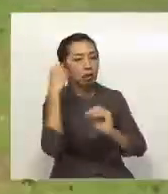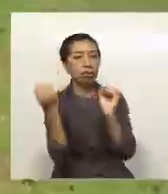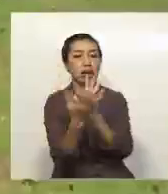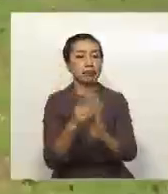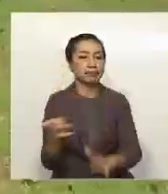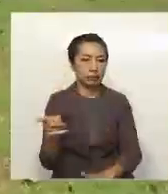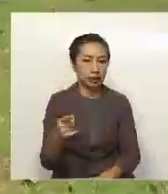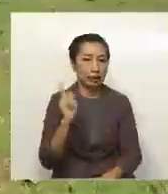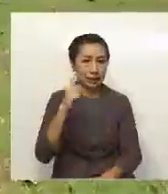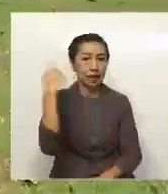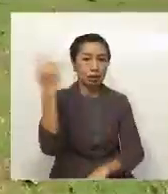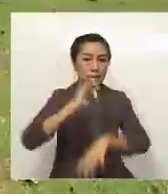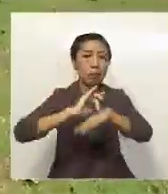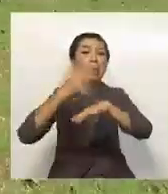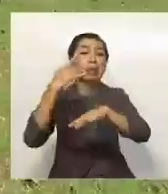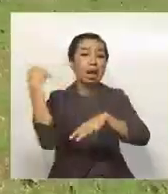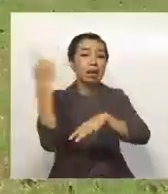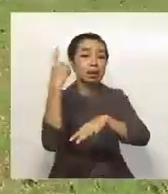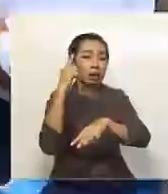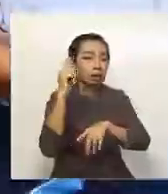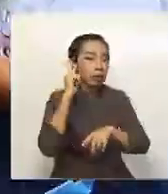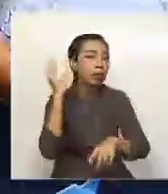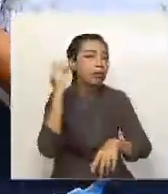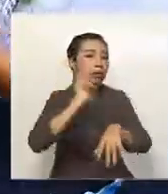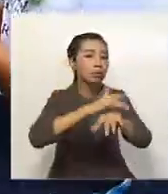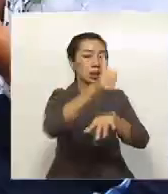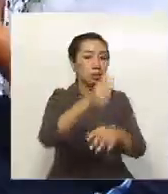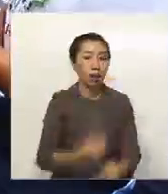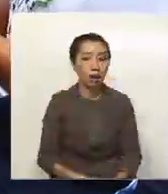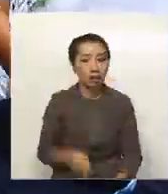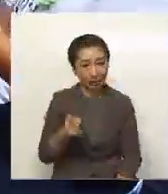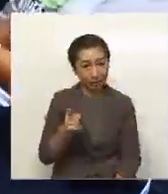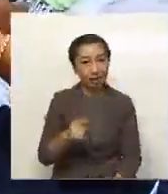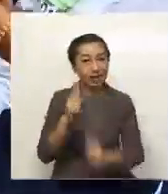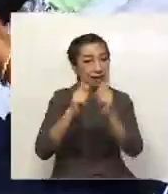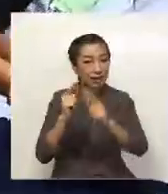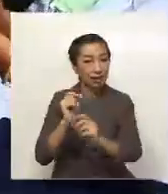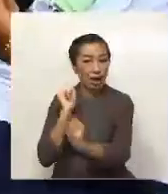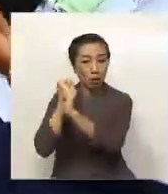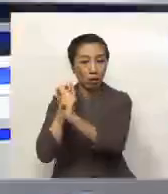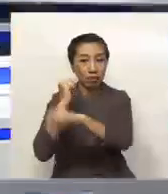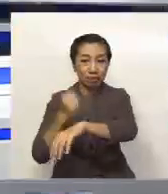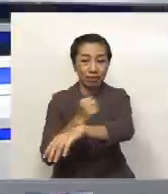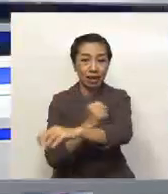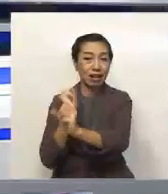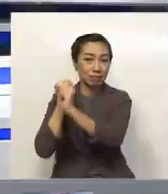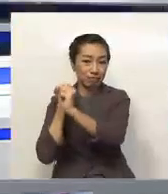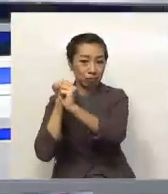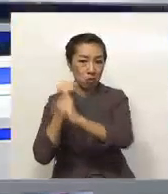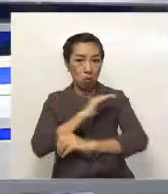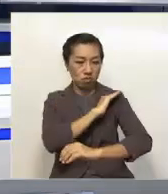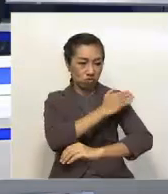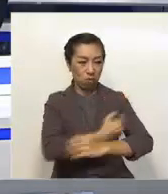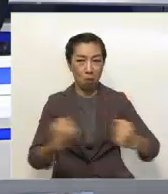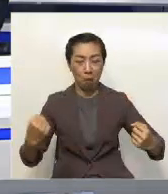ติแบบสัมผัสธรรมชาติจริงๆนะ เสน่ห์มีเยอะนะครับ ค่ะ ลูกหาบนี่ก็มีเสน่ห์เหมือนกันนะครับเพราะว่าทุกคนเนี่ยกล้าม